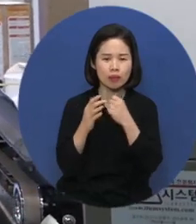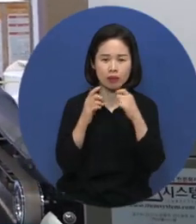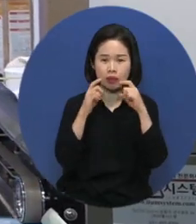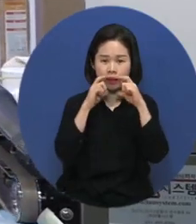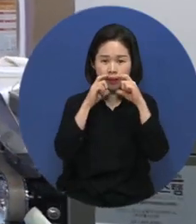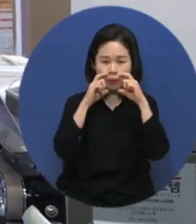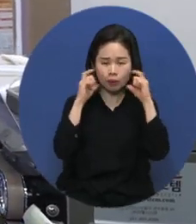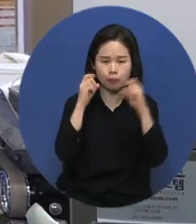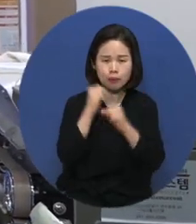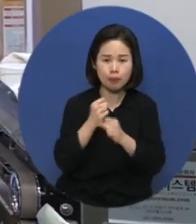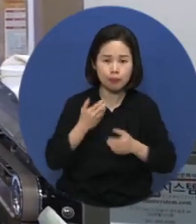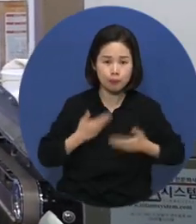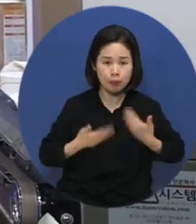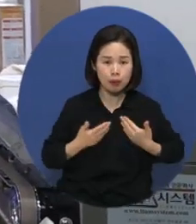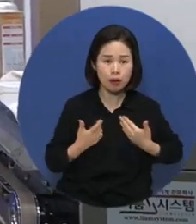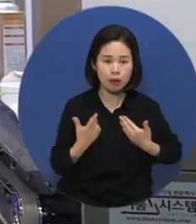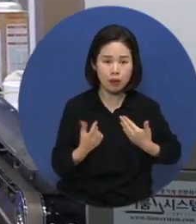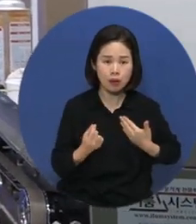청소보다는 물량이 어느 정도나?